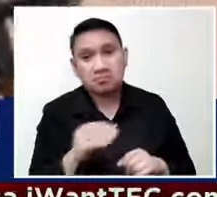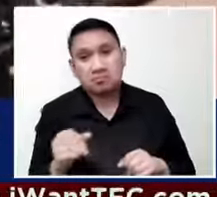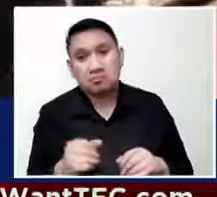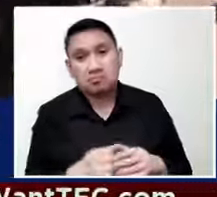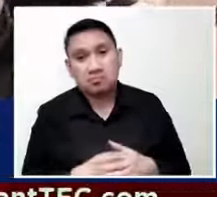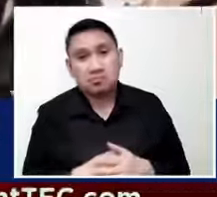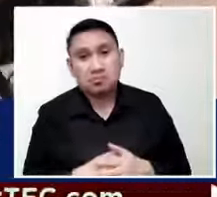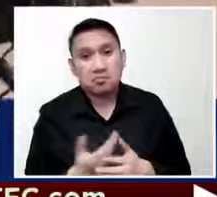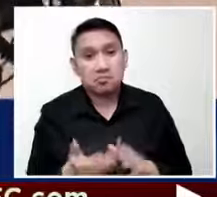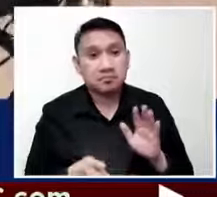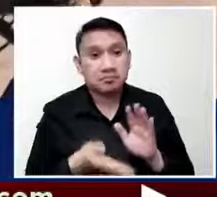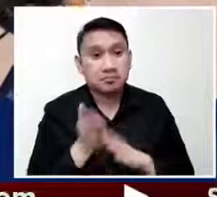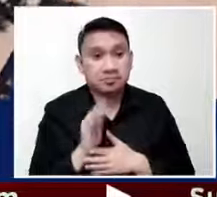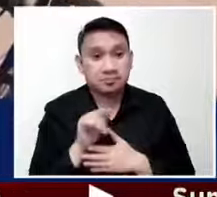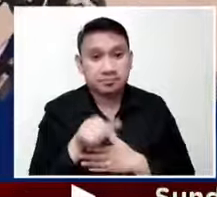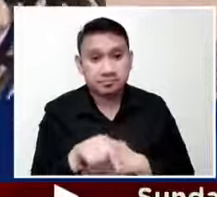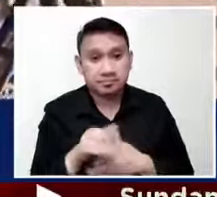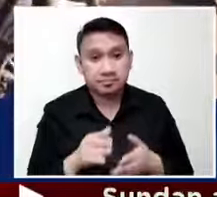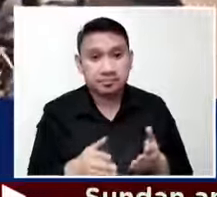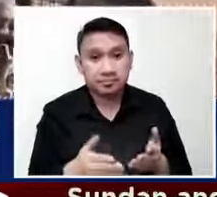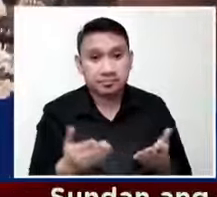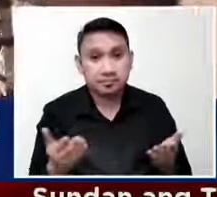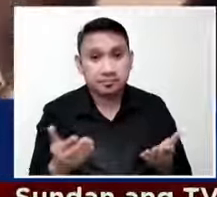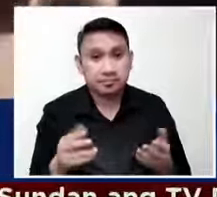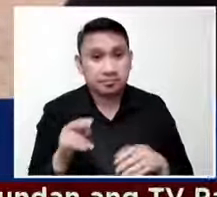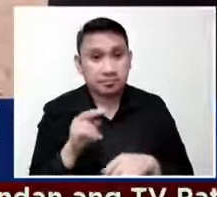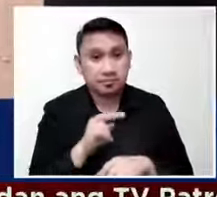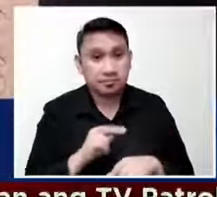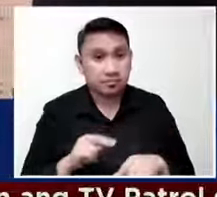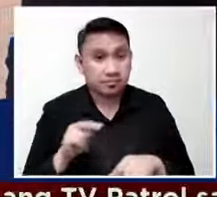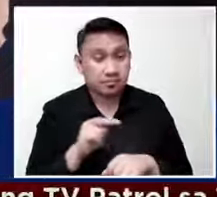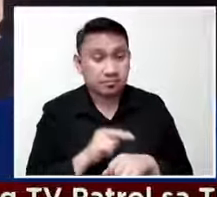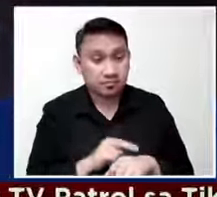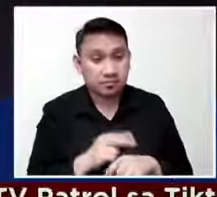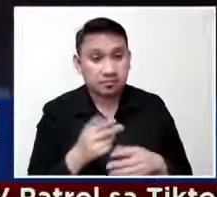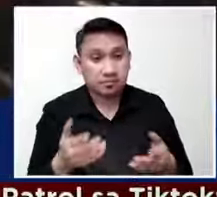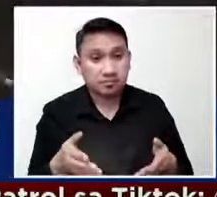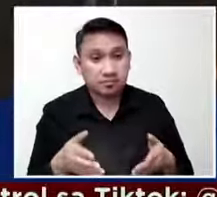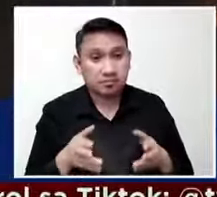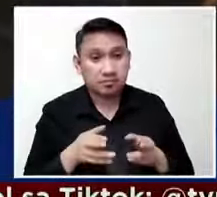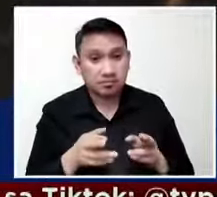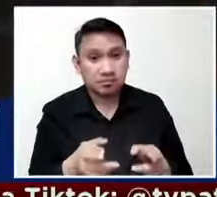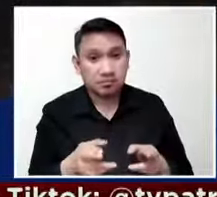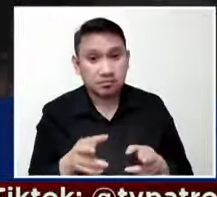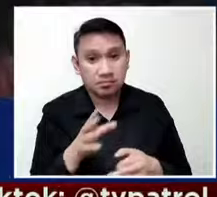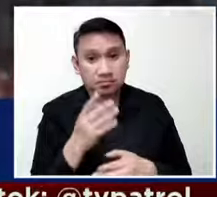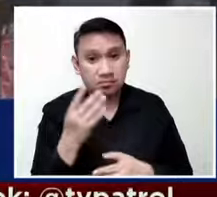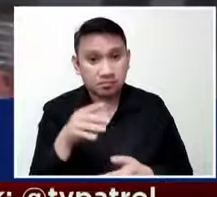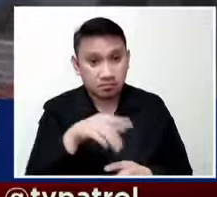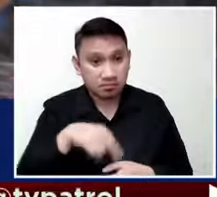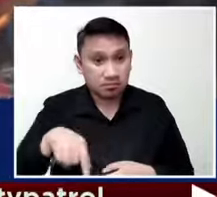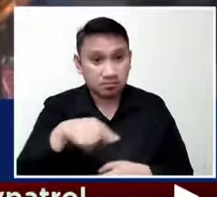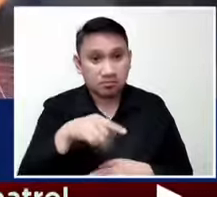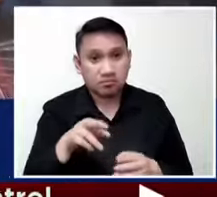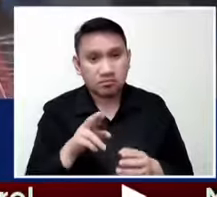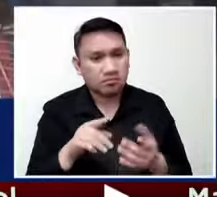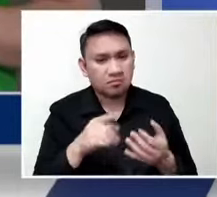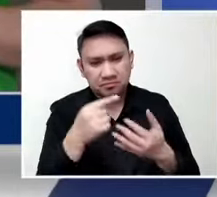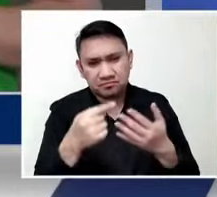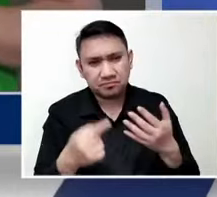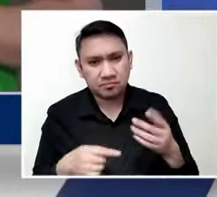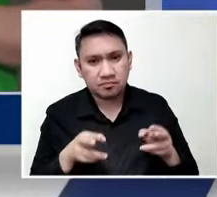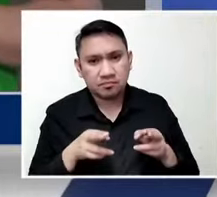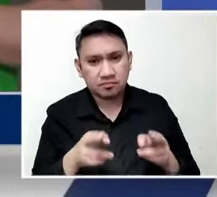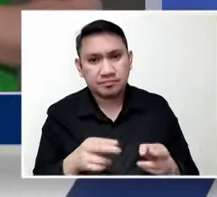na dumadaan o dadaan sa National Road, Circumferential Road at Radial Roads. Kabayan. Maraming